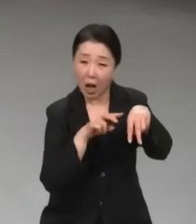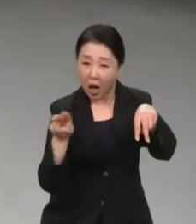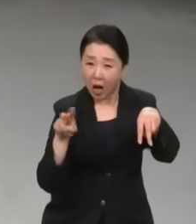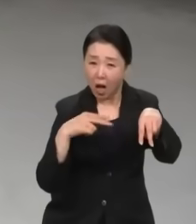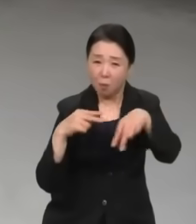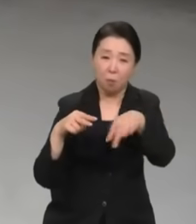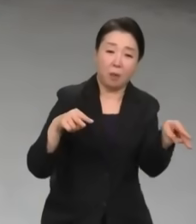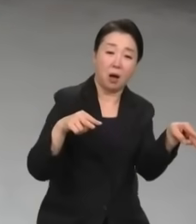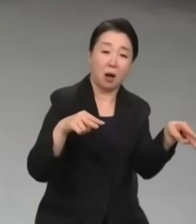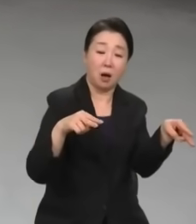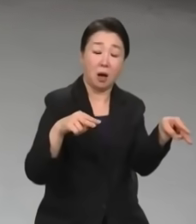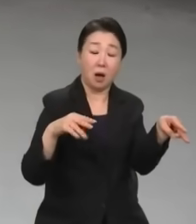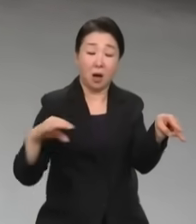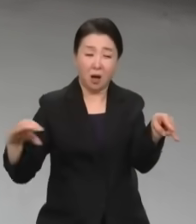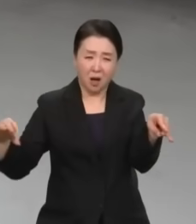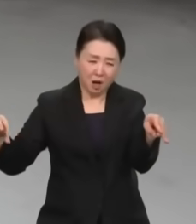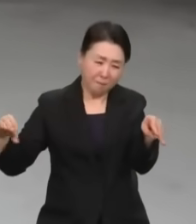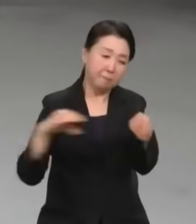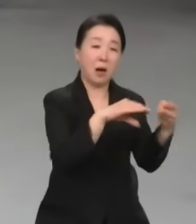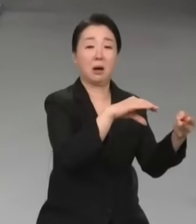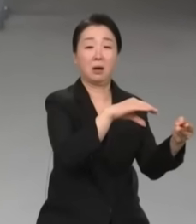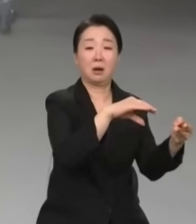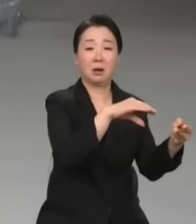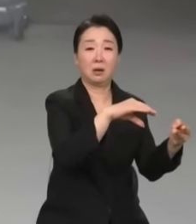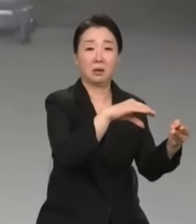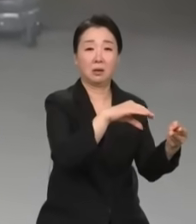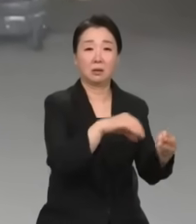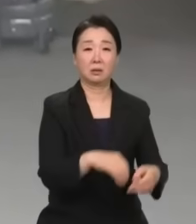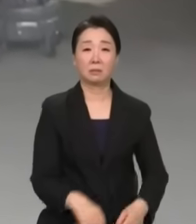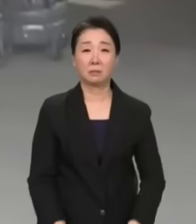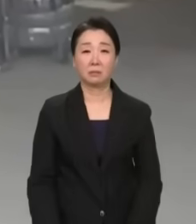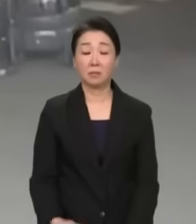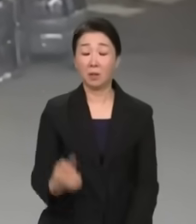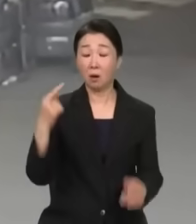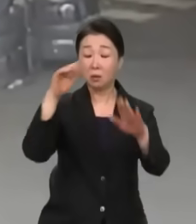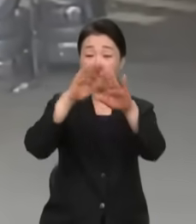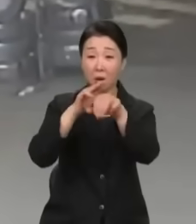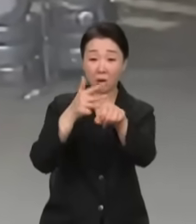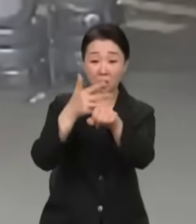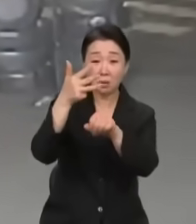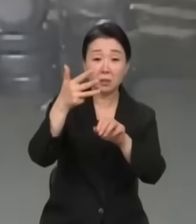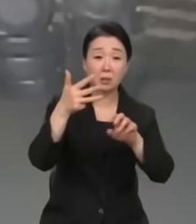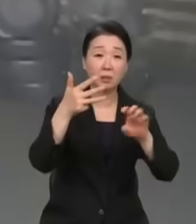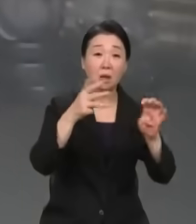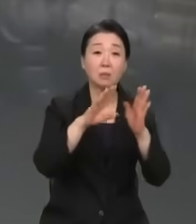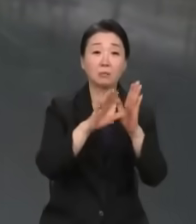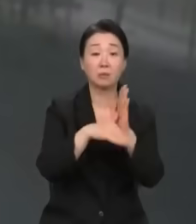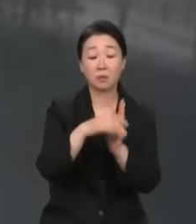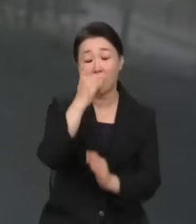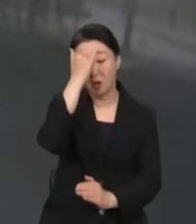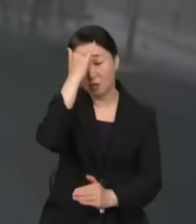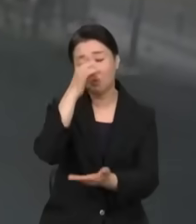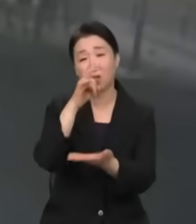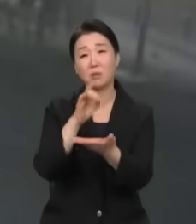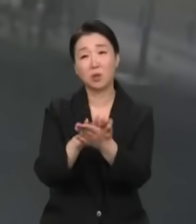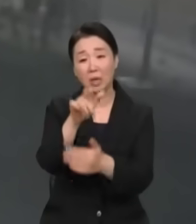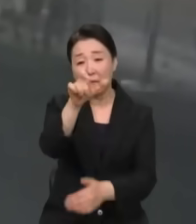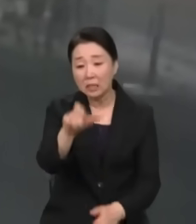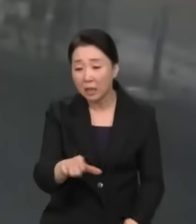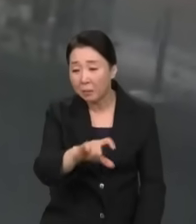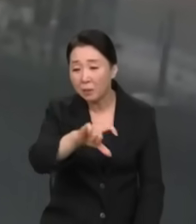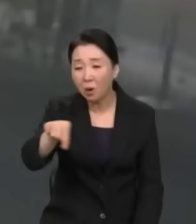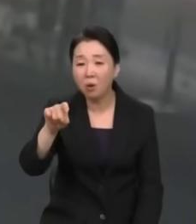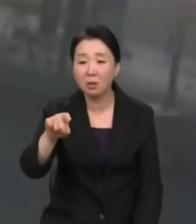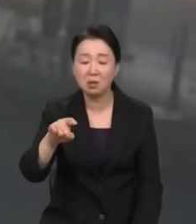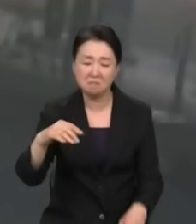몸을 틀어 보지만 승용차는 그대로 밀고 지나갑니다 어제 저녁 8시 40분 쯤 충남 천시한 삼거리 도로에서